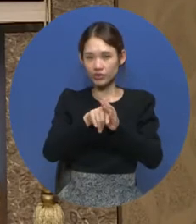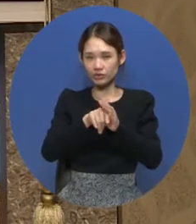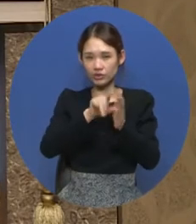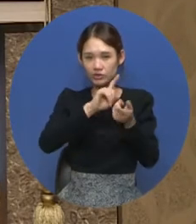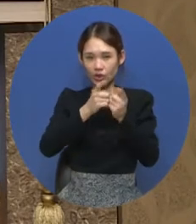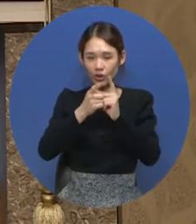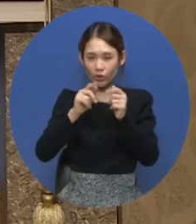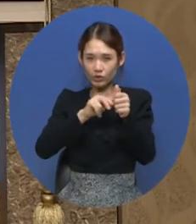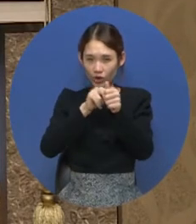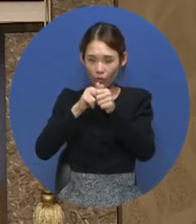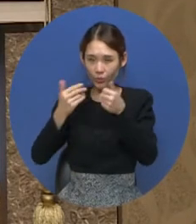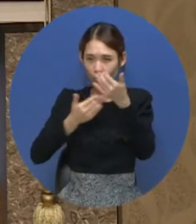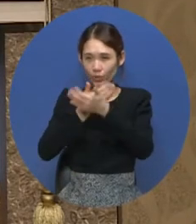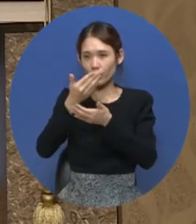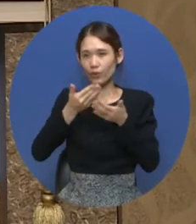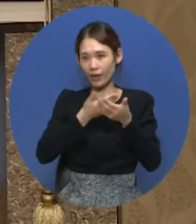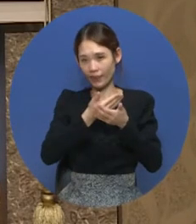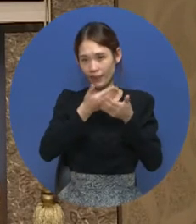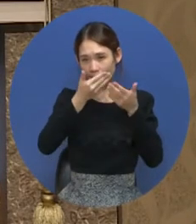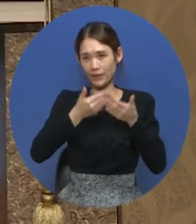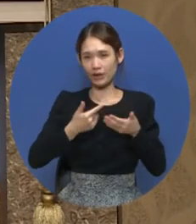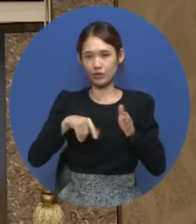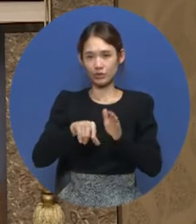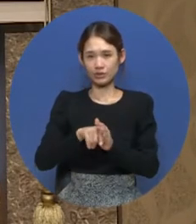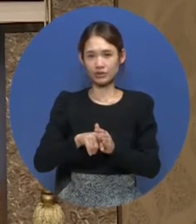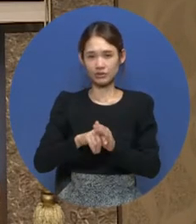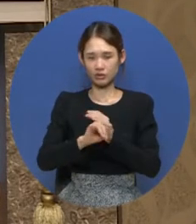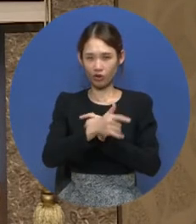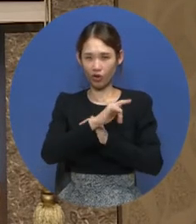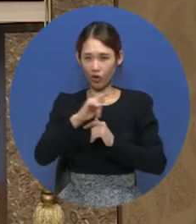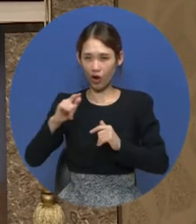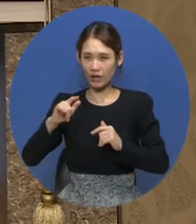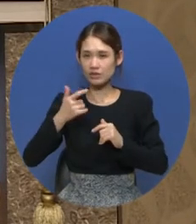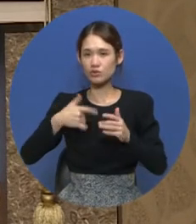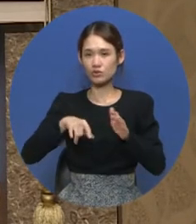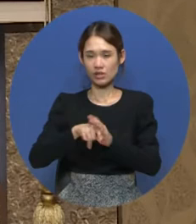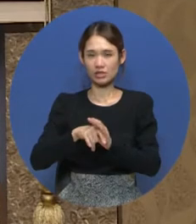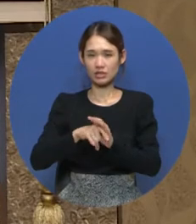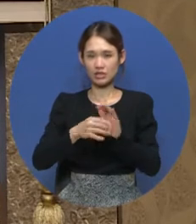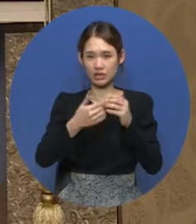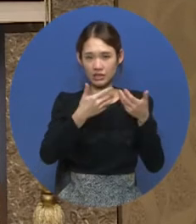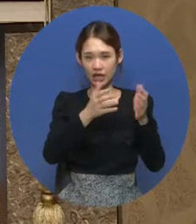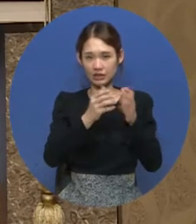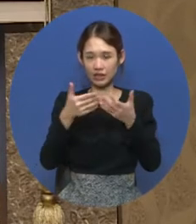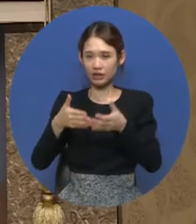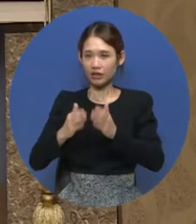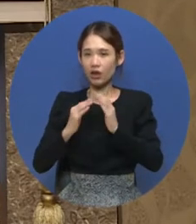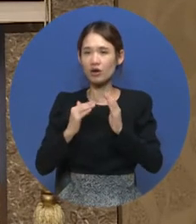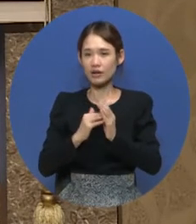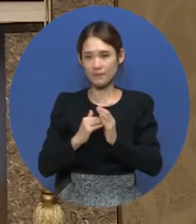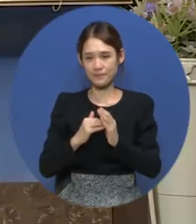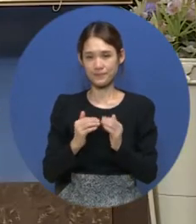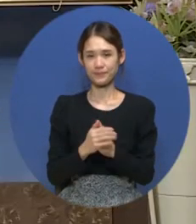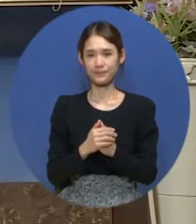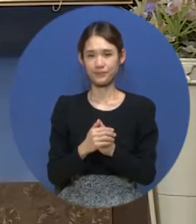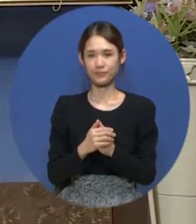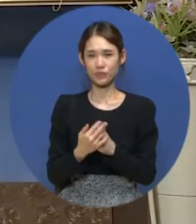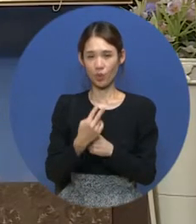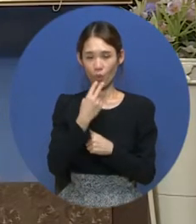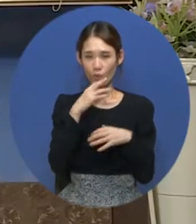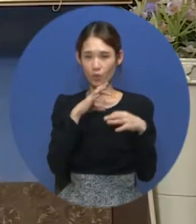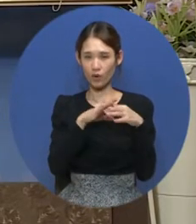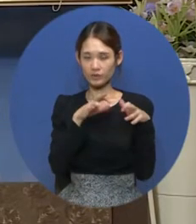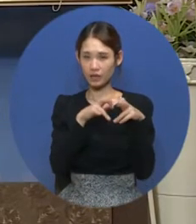정보를 교환 받기 위해서 넌 그런 것들 하기 위한 우리 단체로서 설립하게 되었습니다 4 a 호흡기